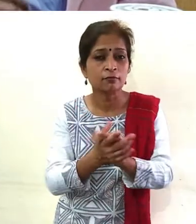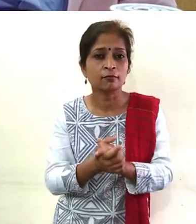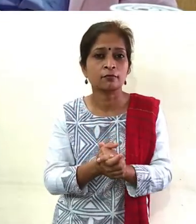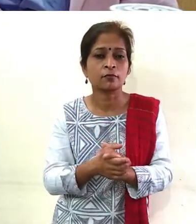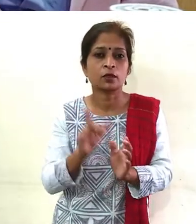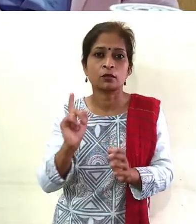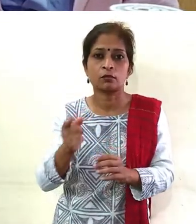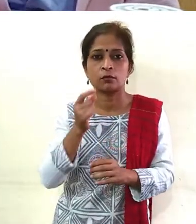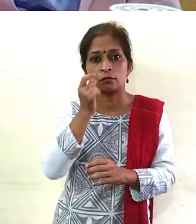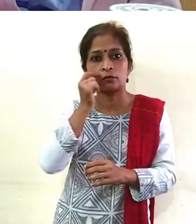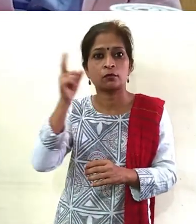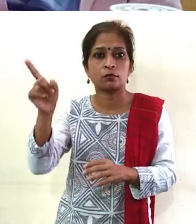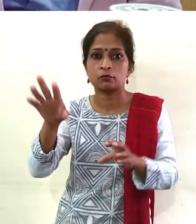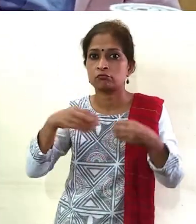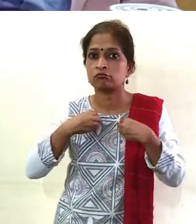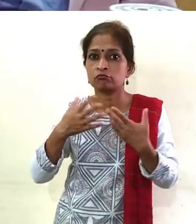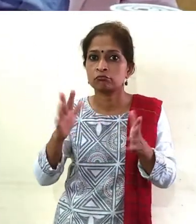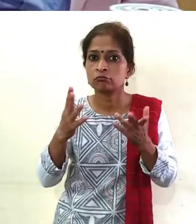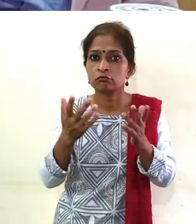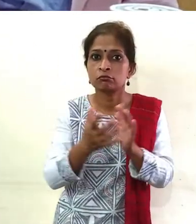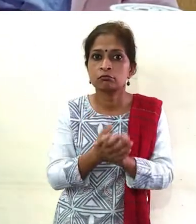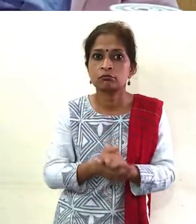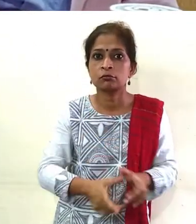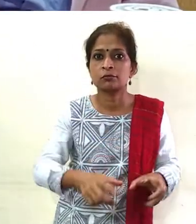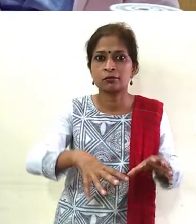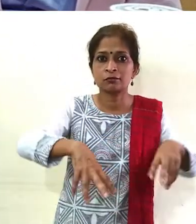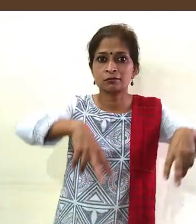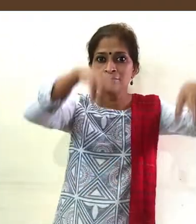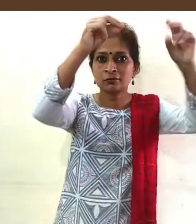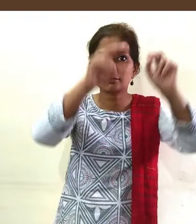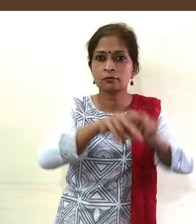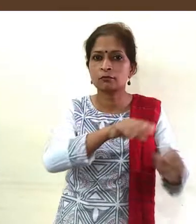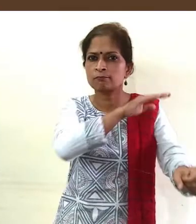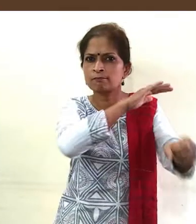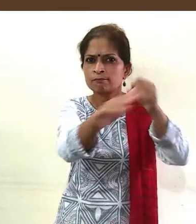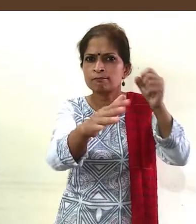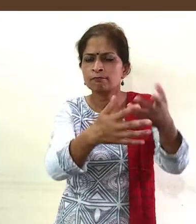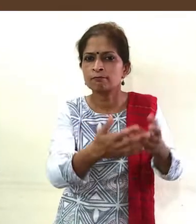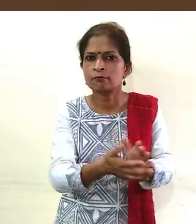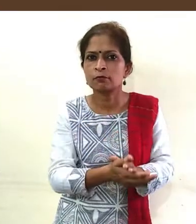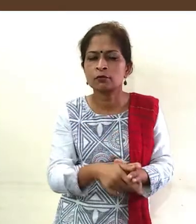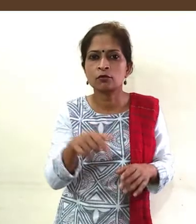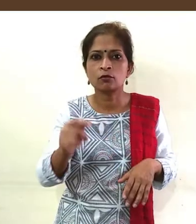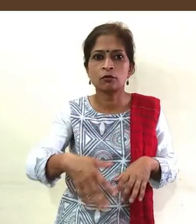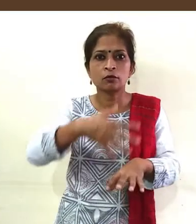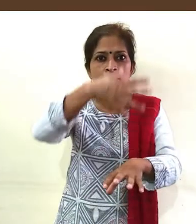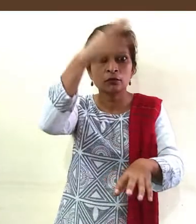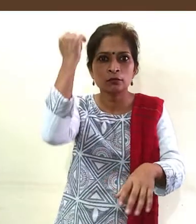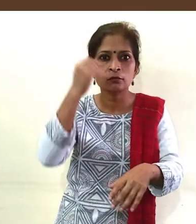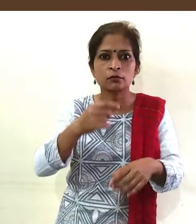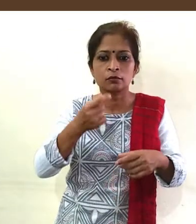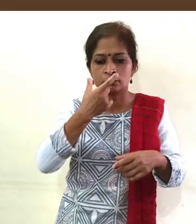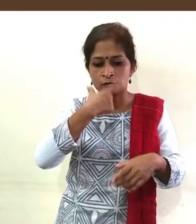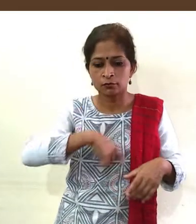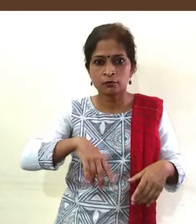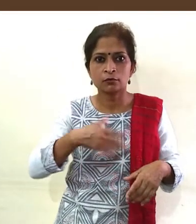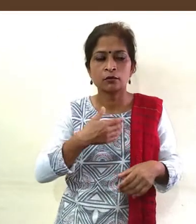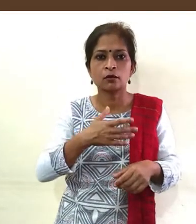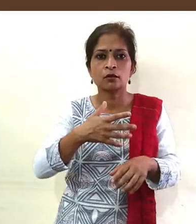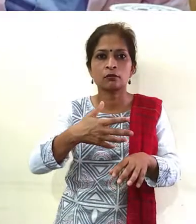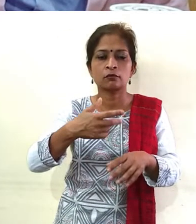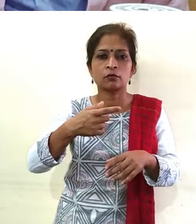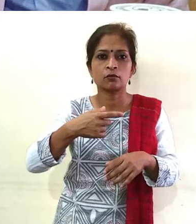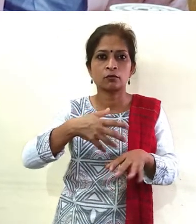करें। तो नाराज होकर जब वो उस स्तंभ को तोड़ता है तो एक आधा जानवर और आधा विकसित